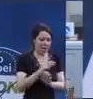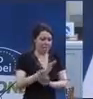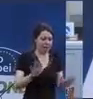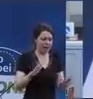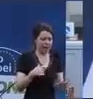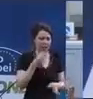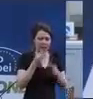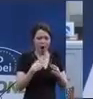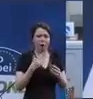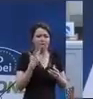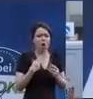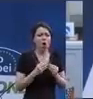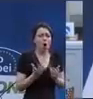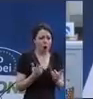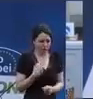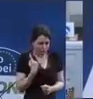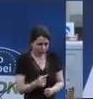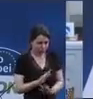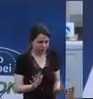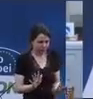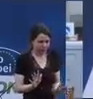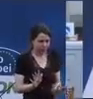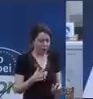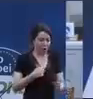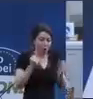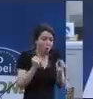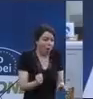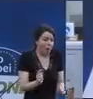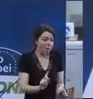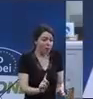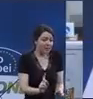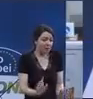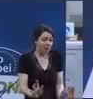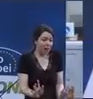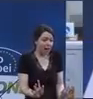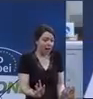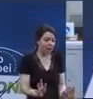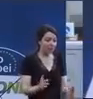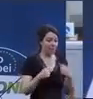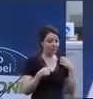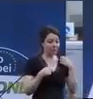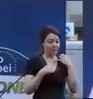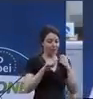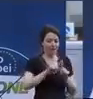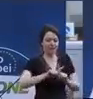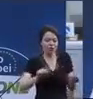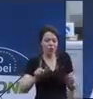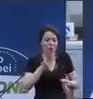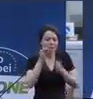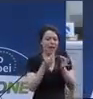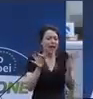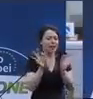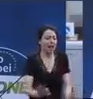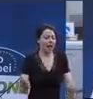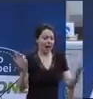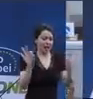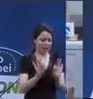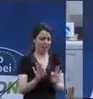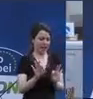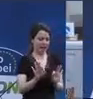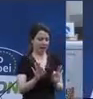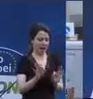spiego cosa voglio fare perché non è possibile che nessuno spieghi niente